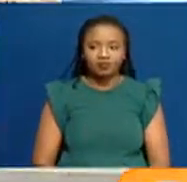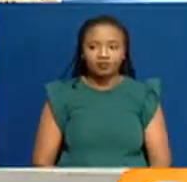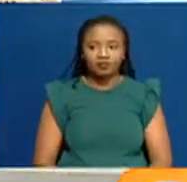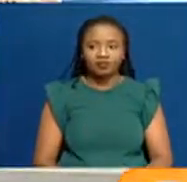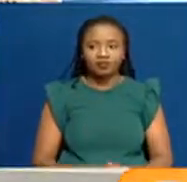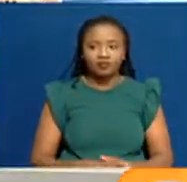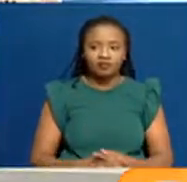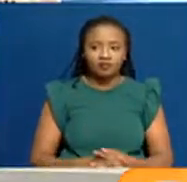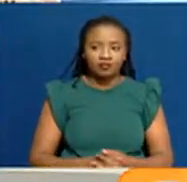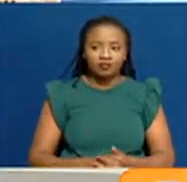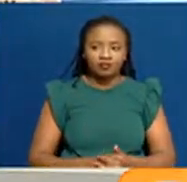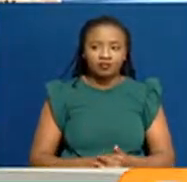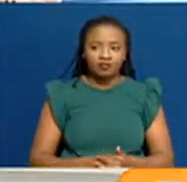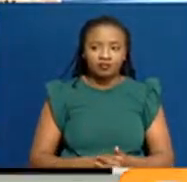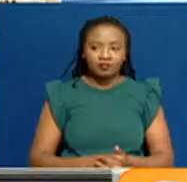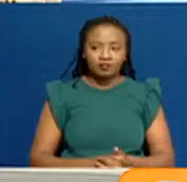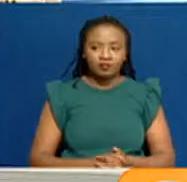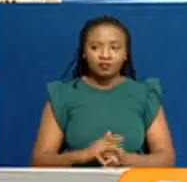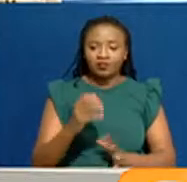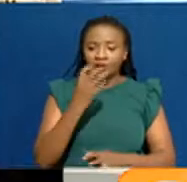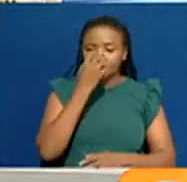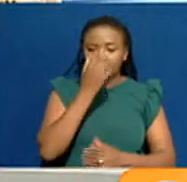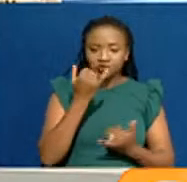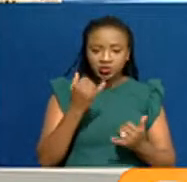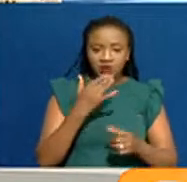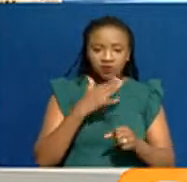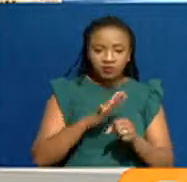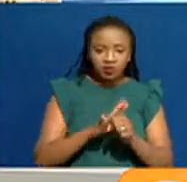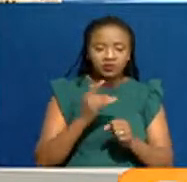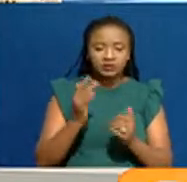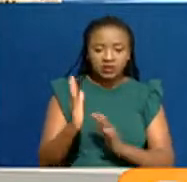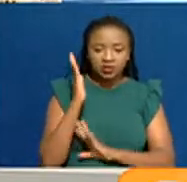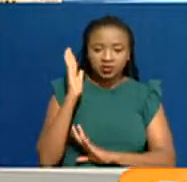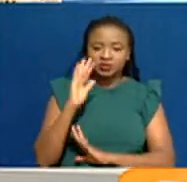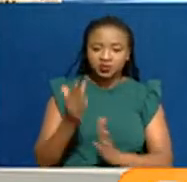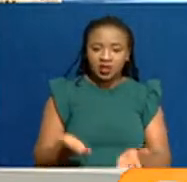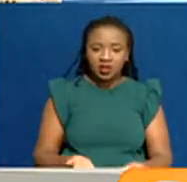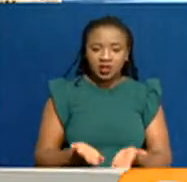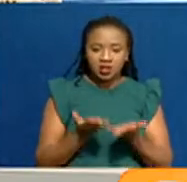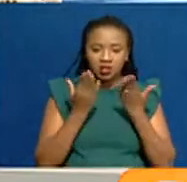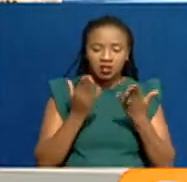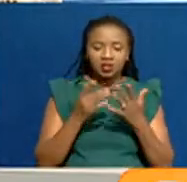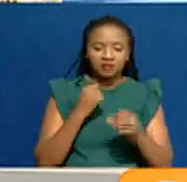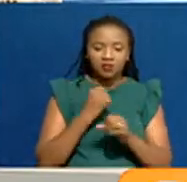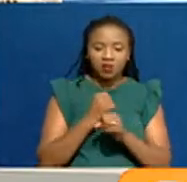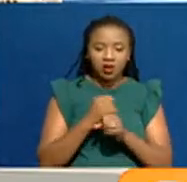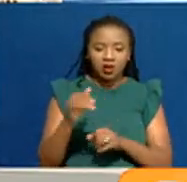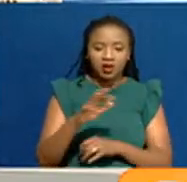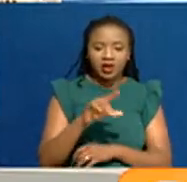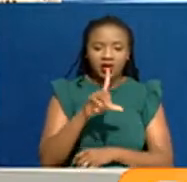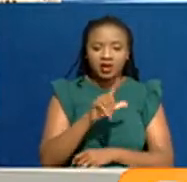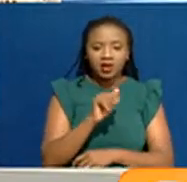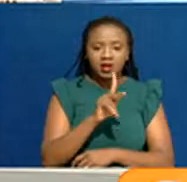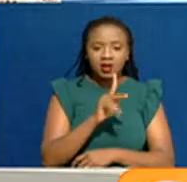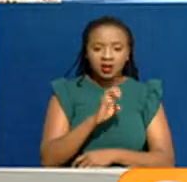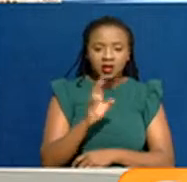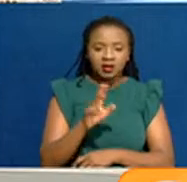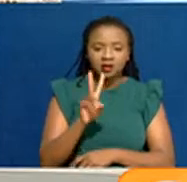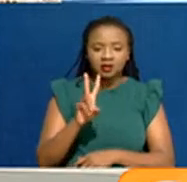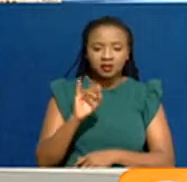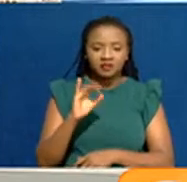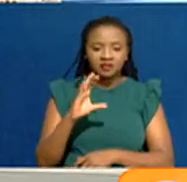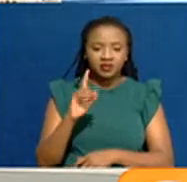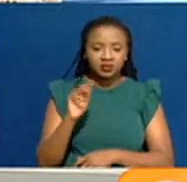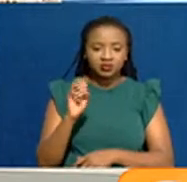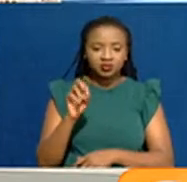Na mtazamaji, Rais William Ruto ameahidi kuimarishwa kwa usalama wa wavuvi katika ziwa Victoria. Naam, na kwenye ziara yake ya siku tano